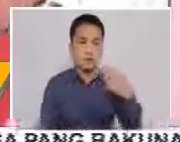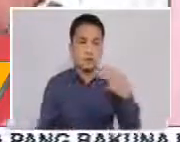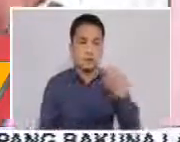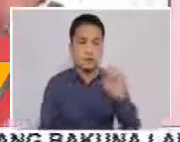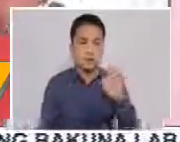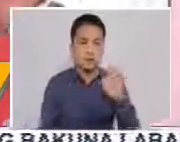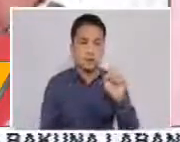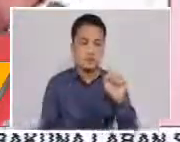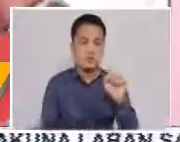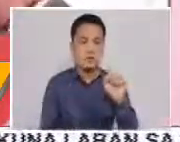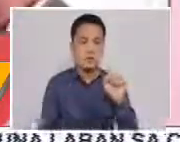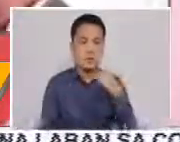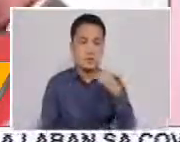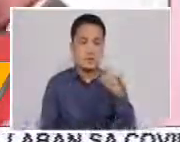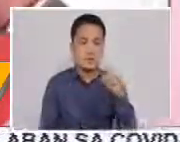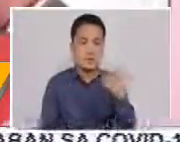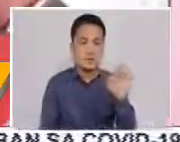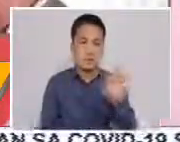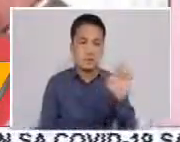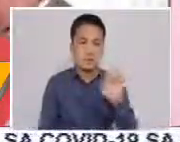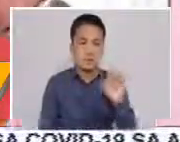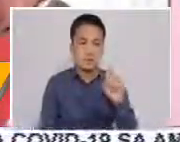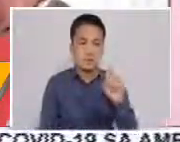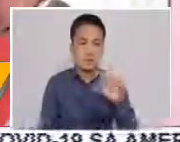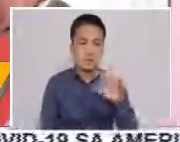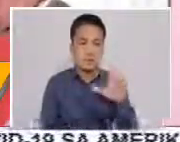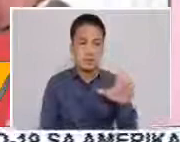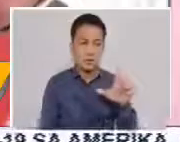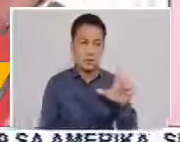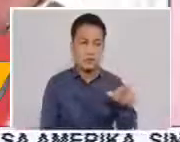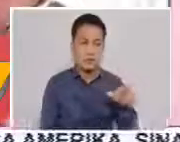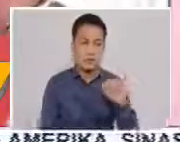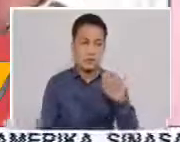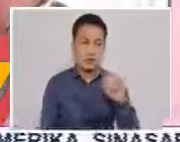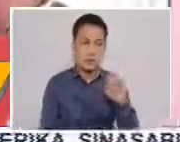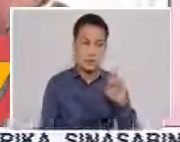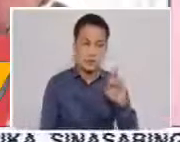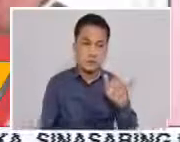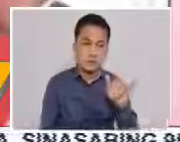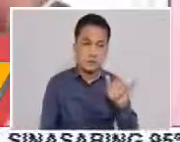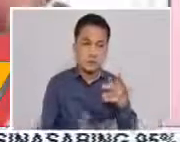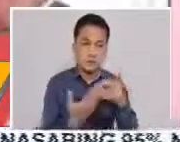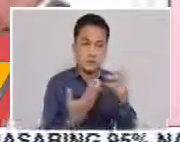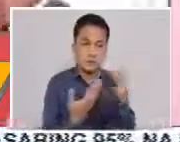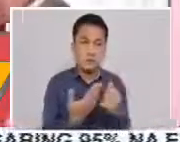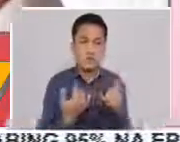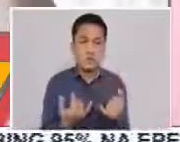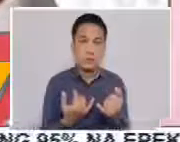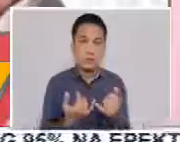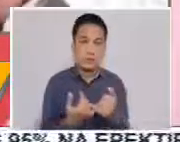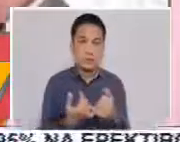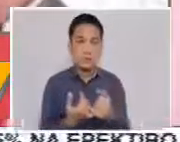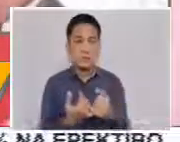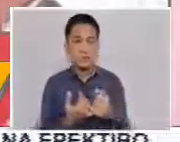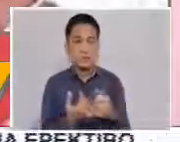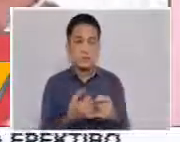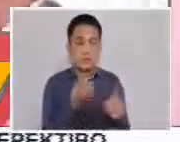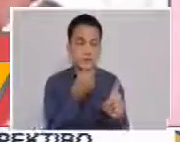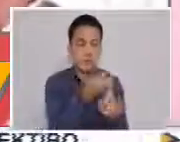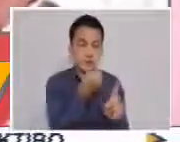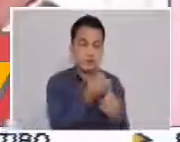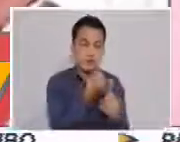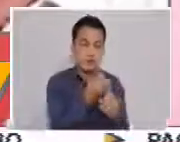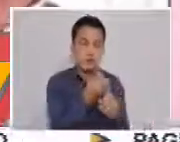phase 2 na yan. And then yung ultimate objective po in the future, at pag-uusapan pa po yun, yung pag kumuha ka po ng